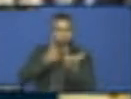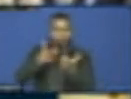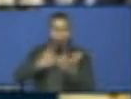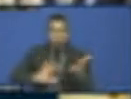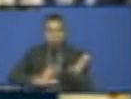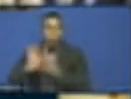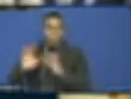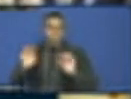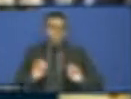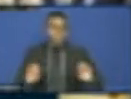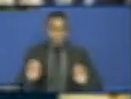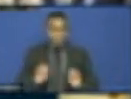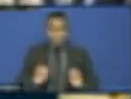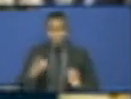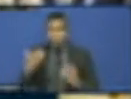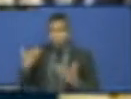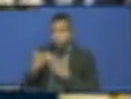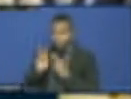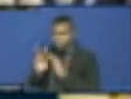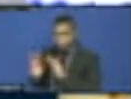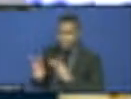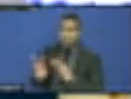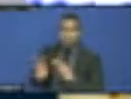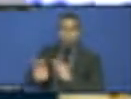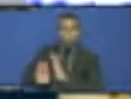'atteinte de nos objectifs pour une Afrique sécurisée. Merci beaucoup.